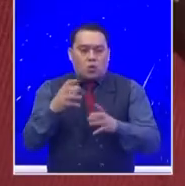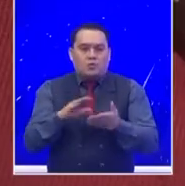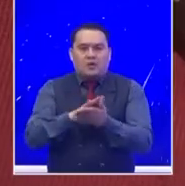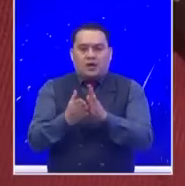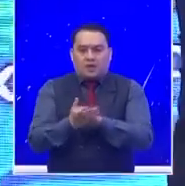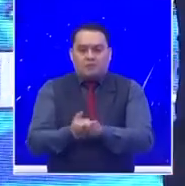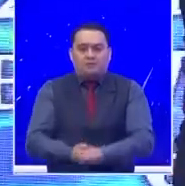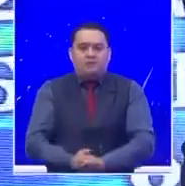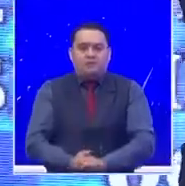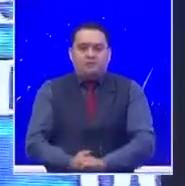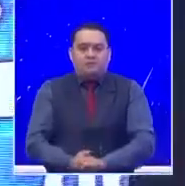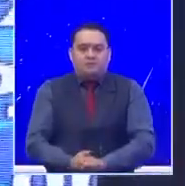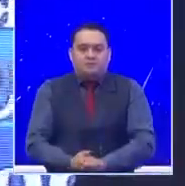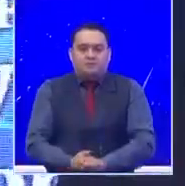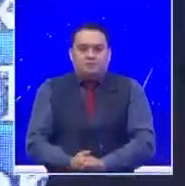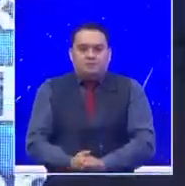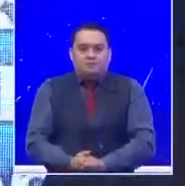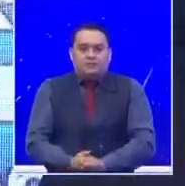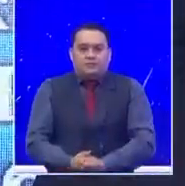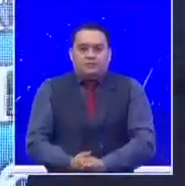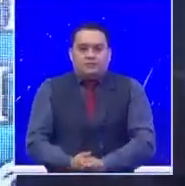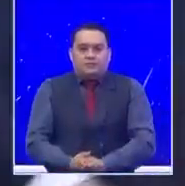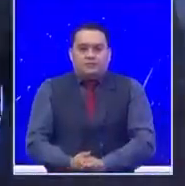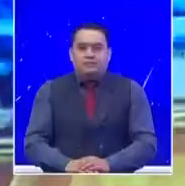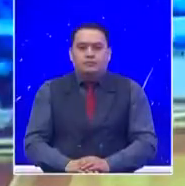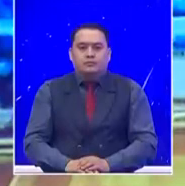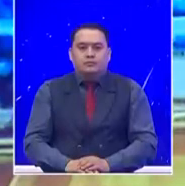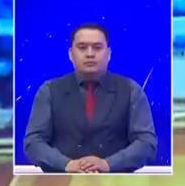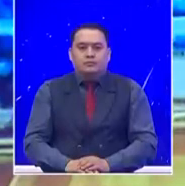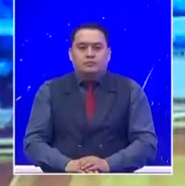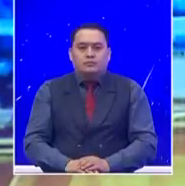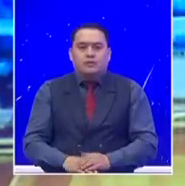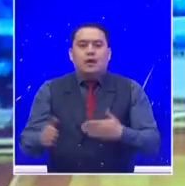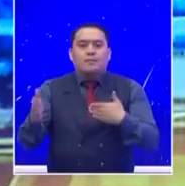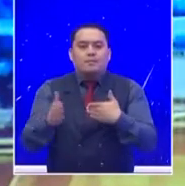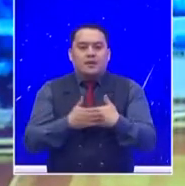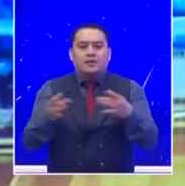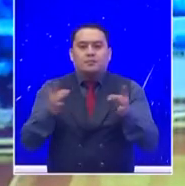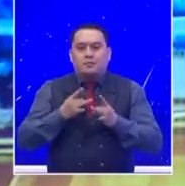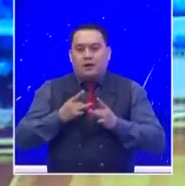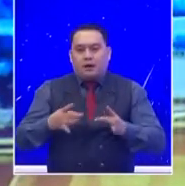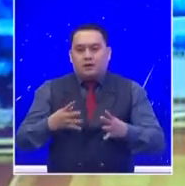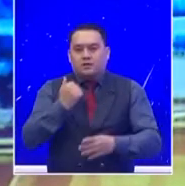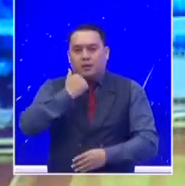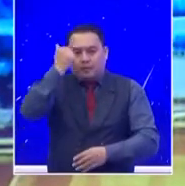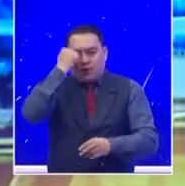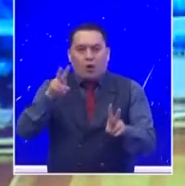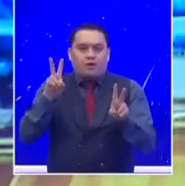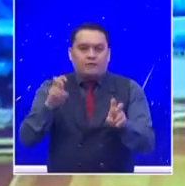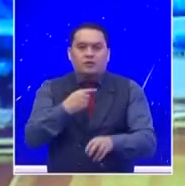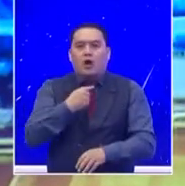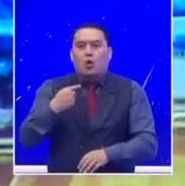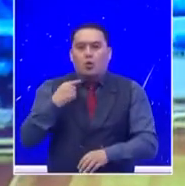мира. Гульмира Тимиргалиева, Абзал Нусипов, телеканал ЖТСУ. В преддверии Дня Благодарности более десятка жителей